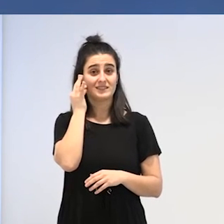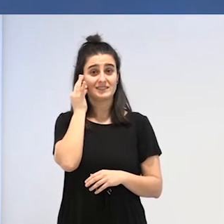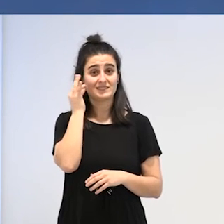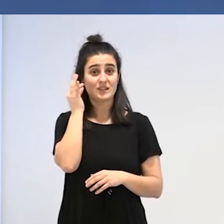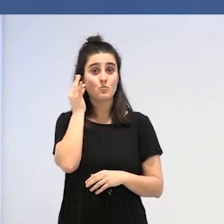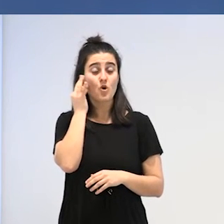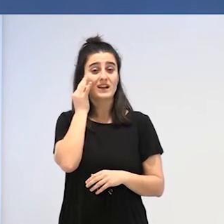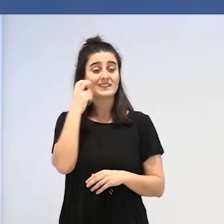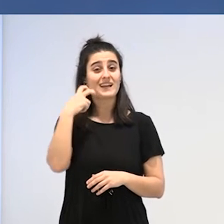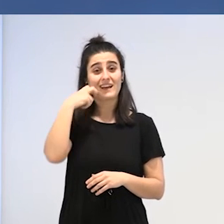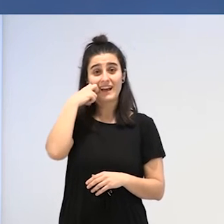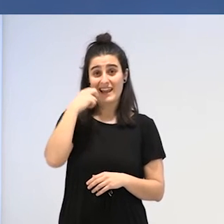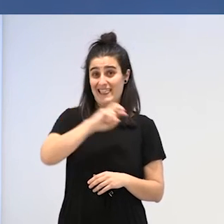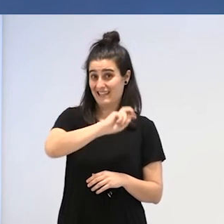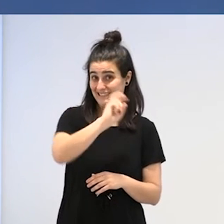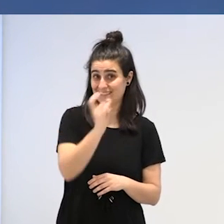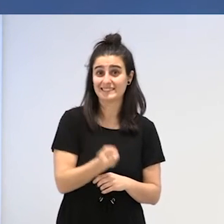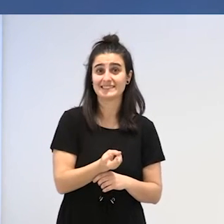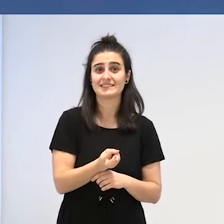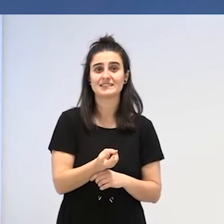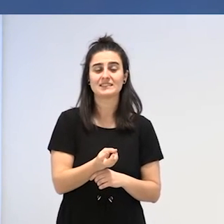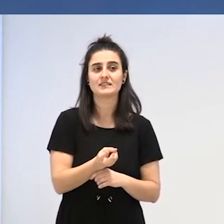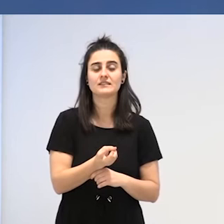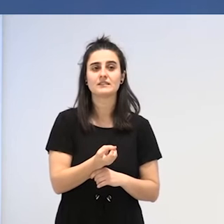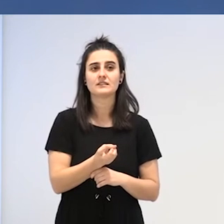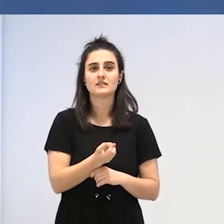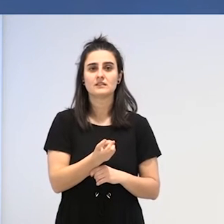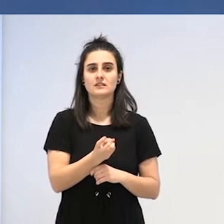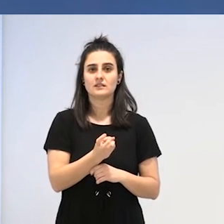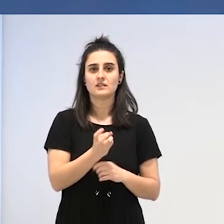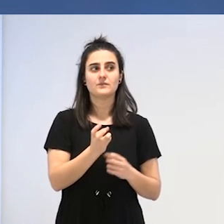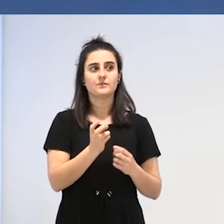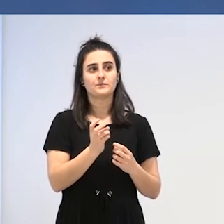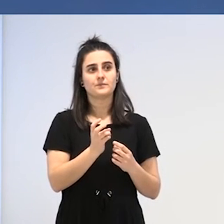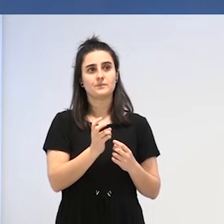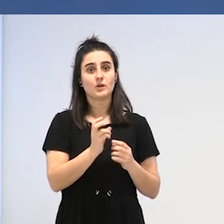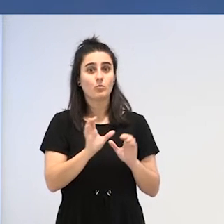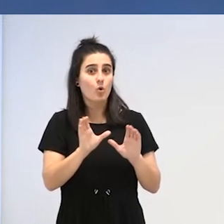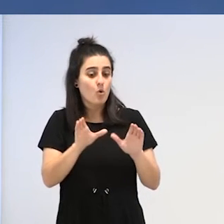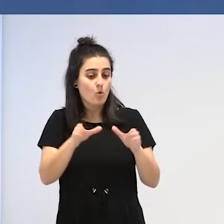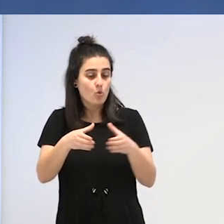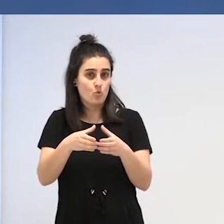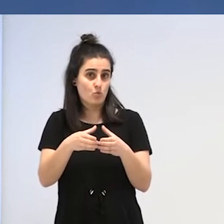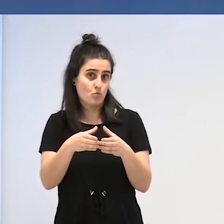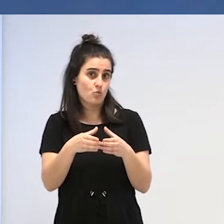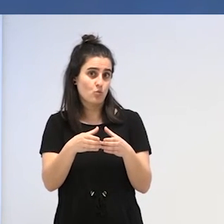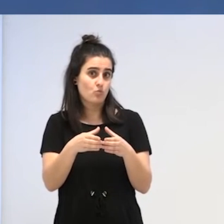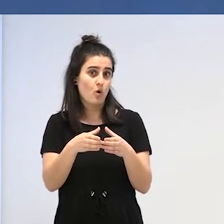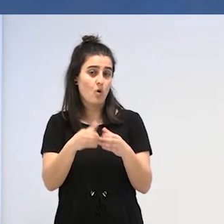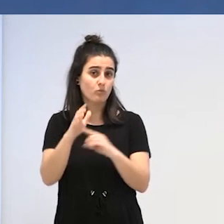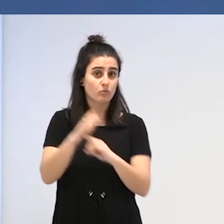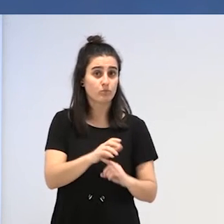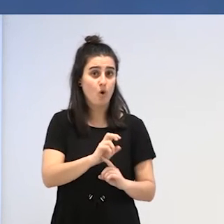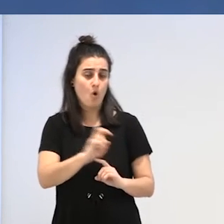arrazionalizatuak eta beste talde baztertuek